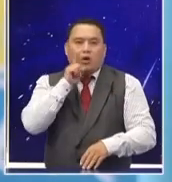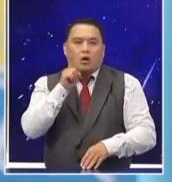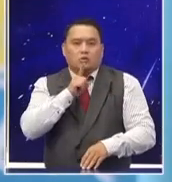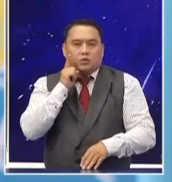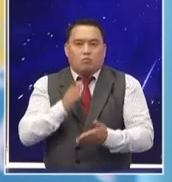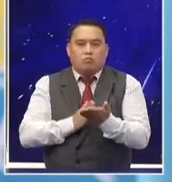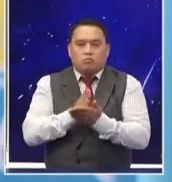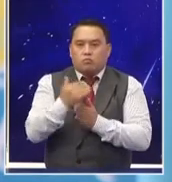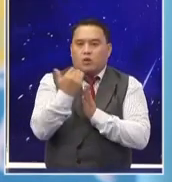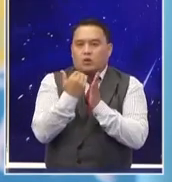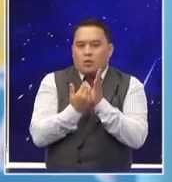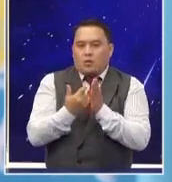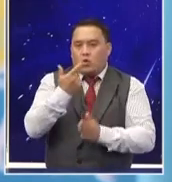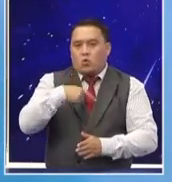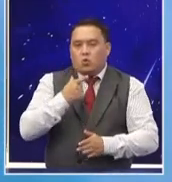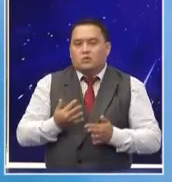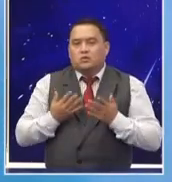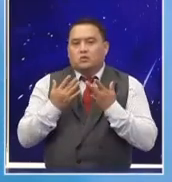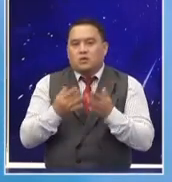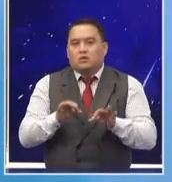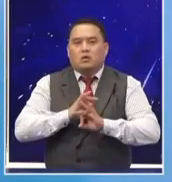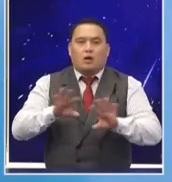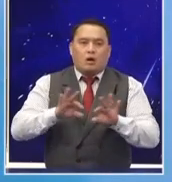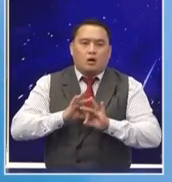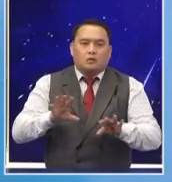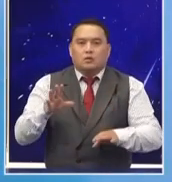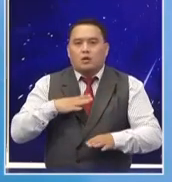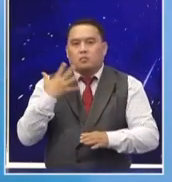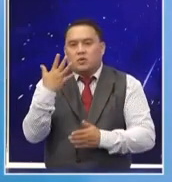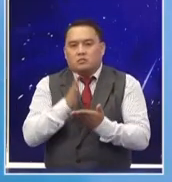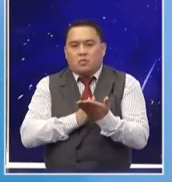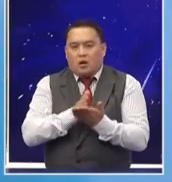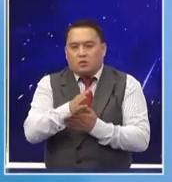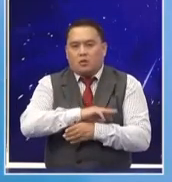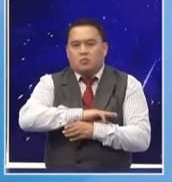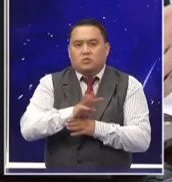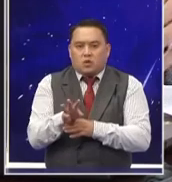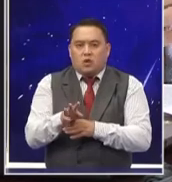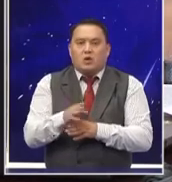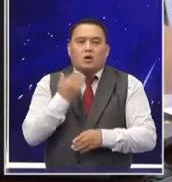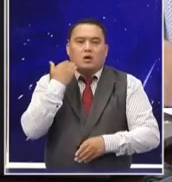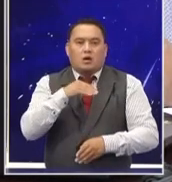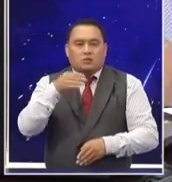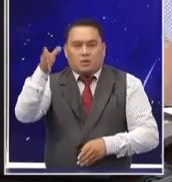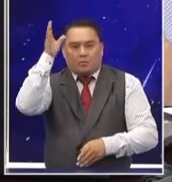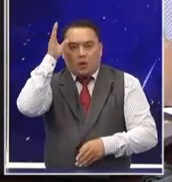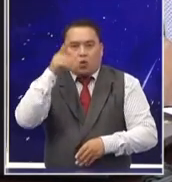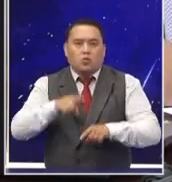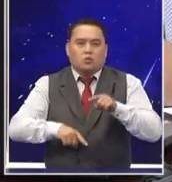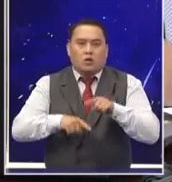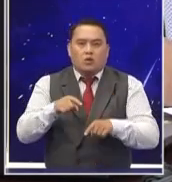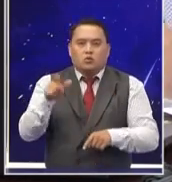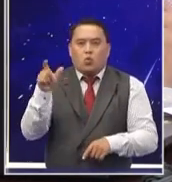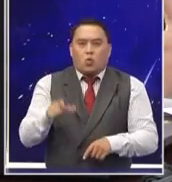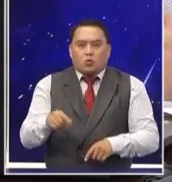отанға бағдарламасына өз талап тілектерін айтты. Бастама 5 бағытты қамтып отыр. Ол сапалы білім, отаншылдық және